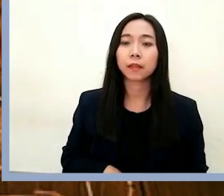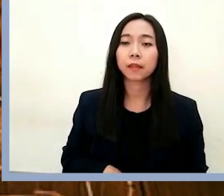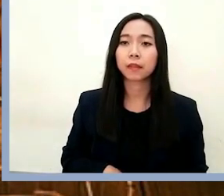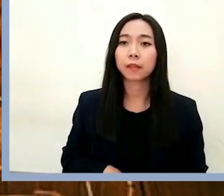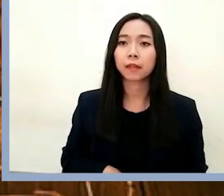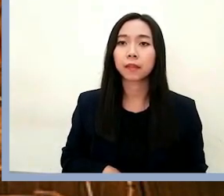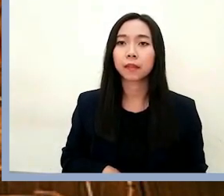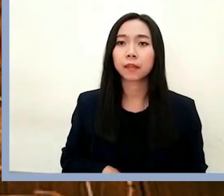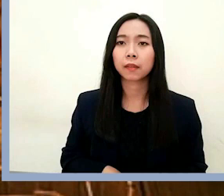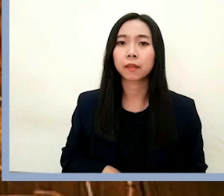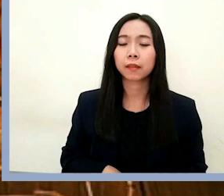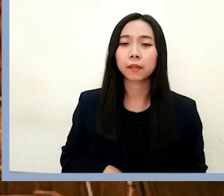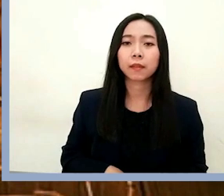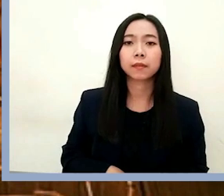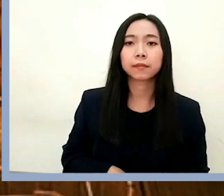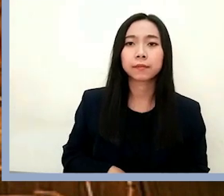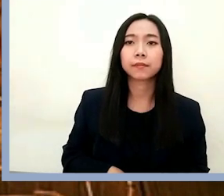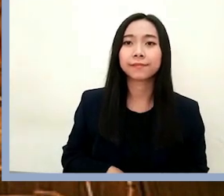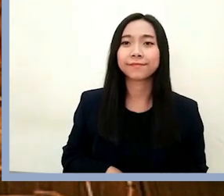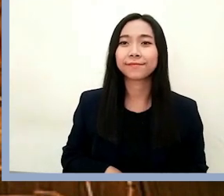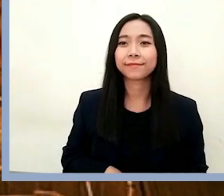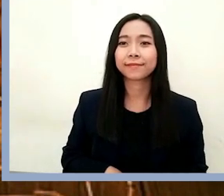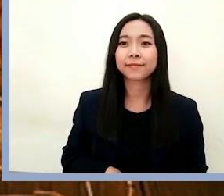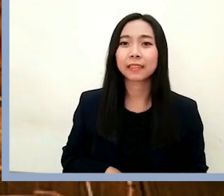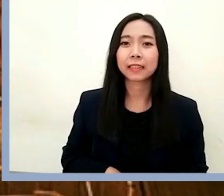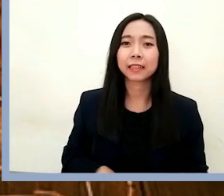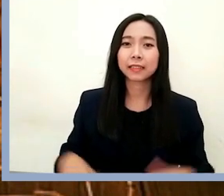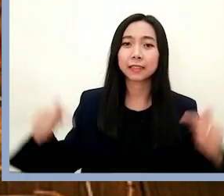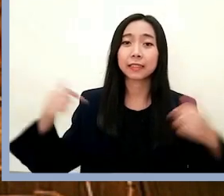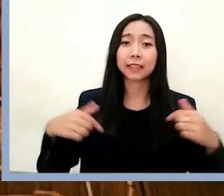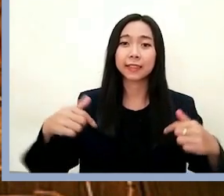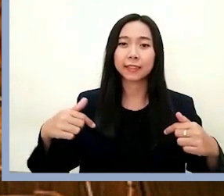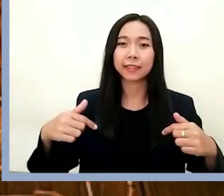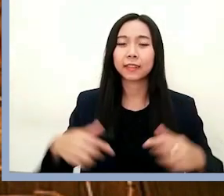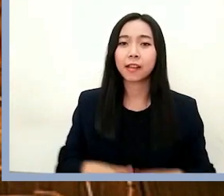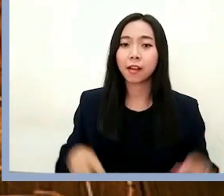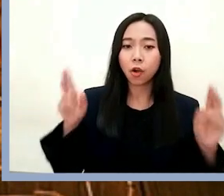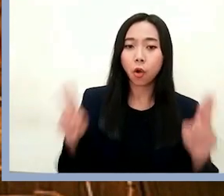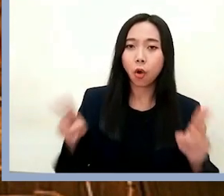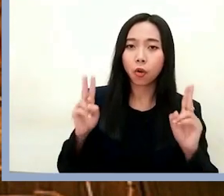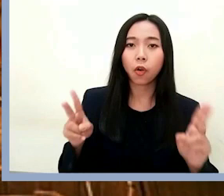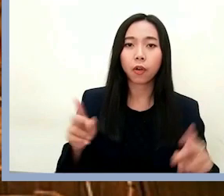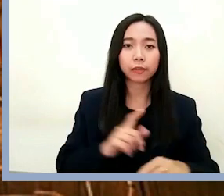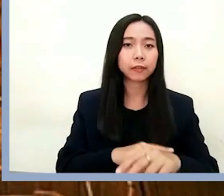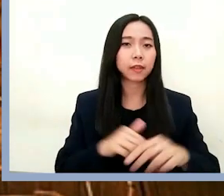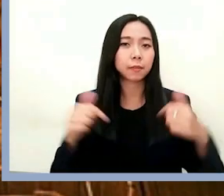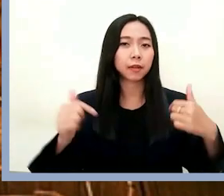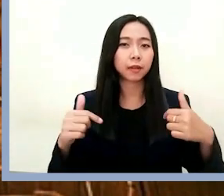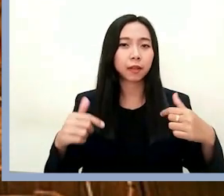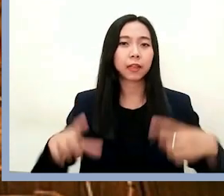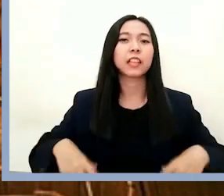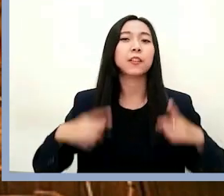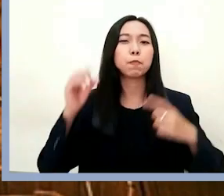istilah ini tidak terlalu familiar ya yang kita familiar adalah paguyuban tapi kalau Gisel cap itu adalah paten